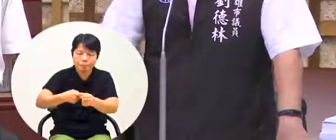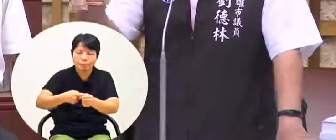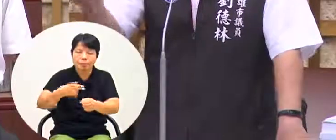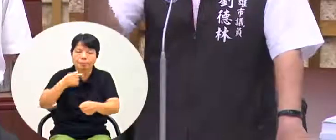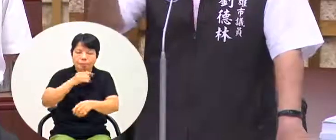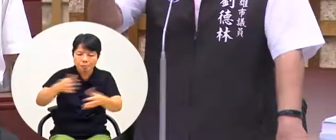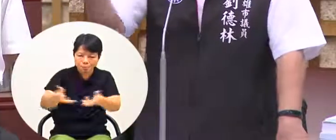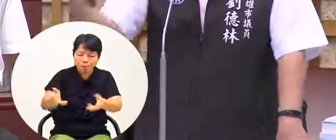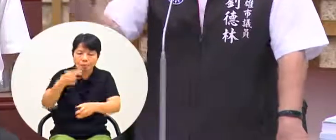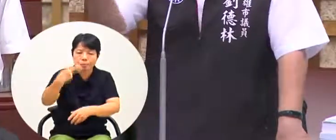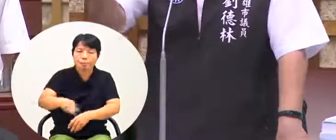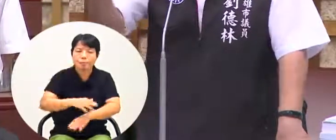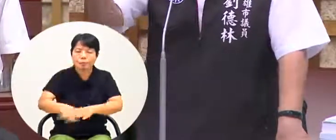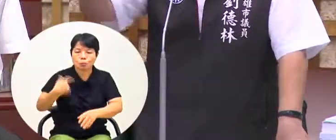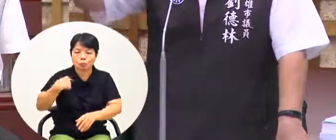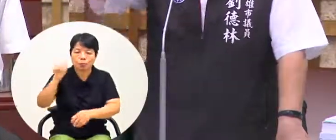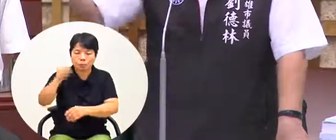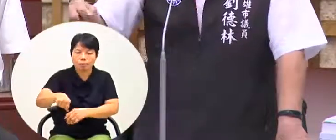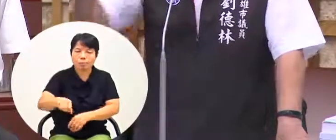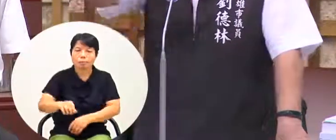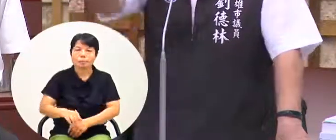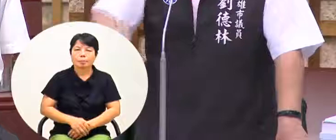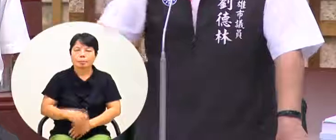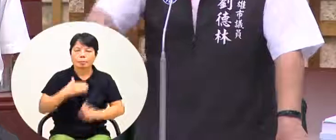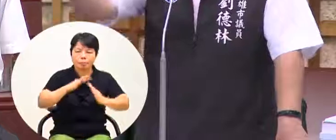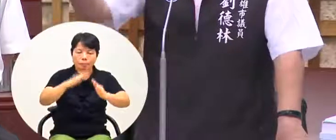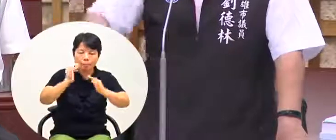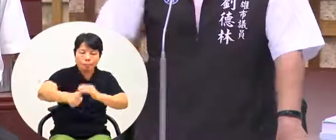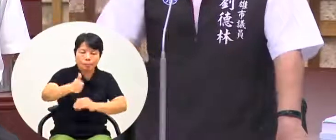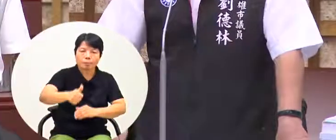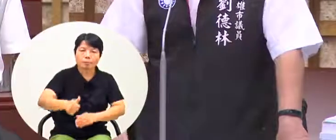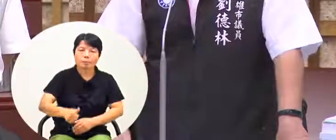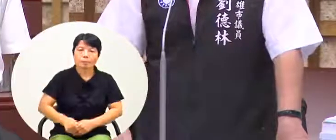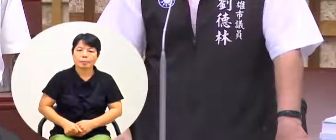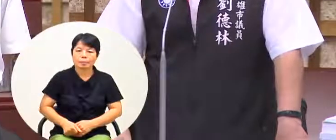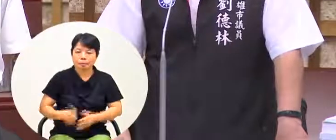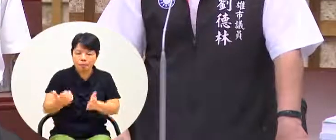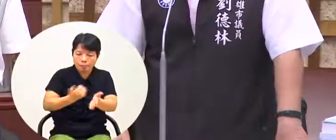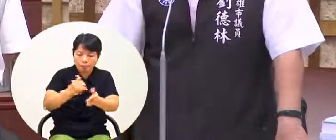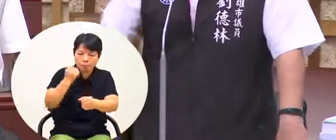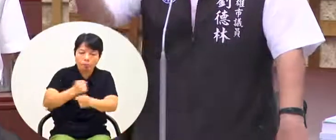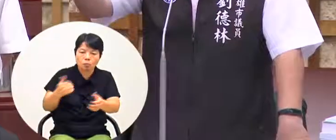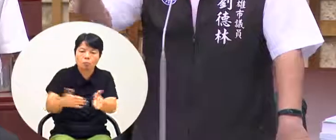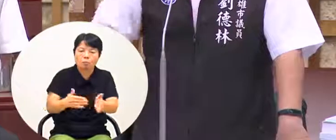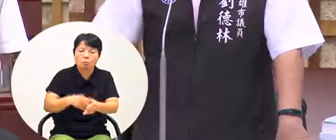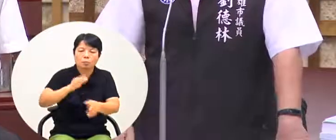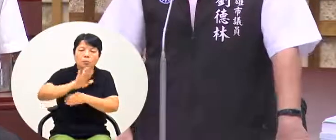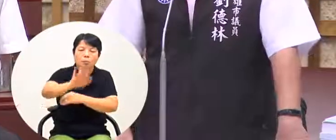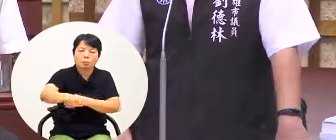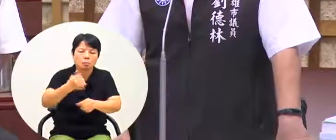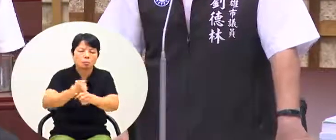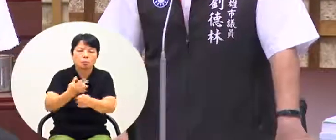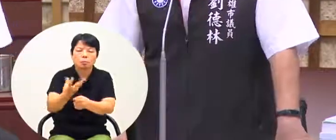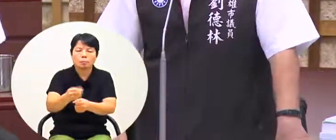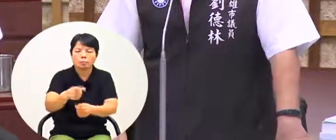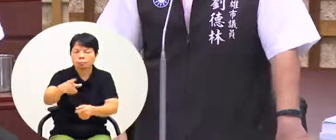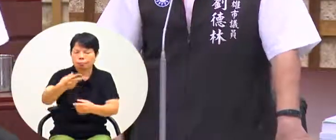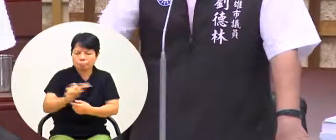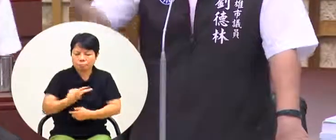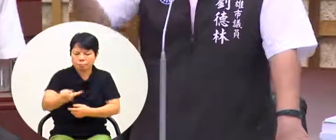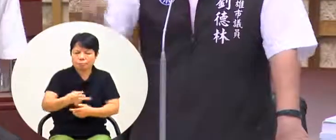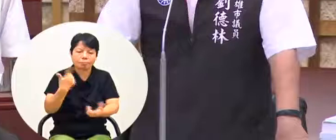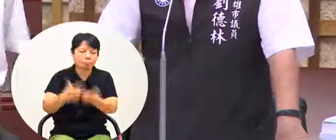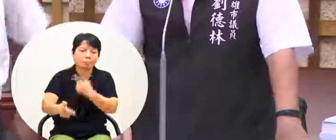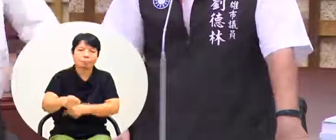制，也市长也认为说，在这个上面前面已经做了，后面没有做也是不对啊，对不对？明年加把劲，把它赶快完成